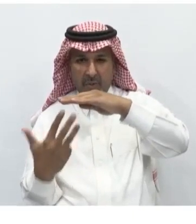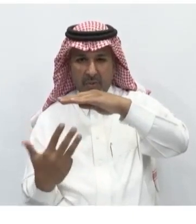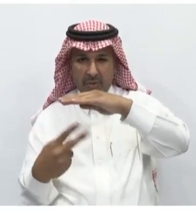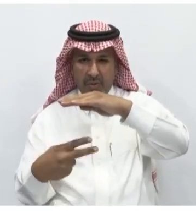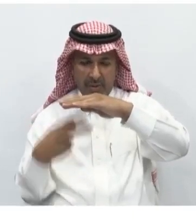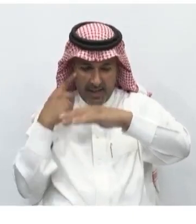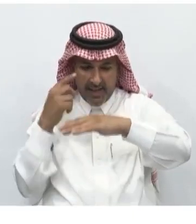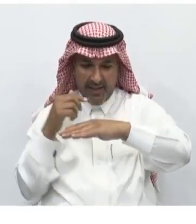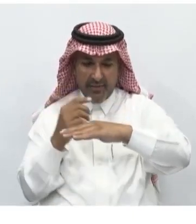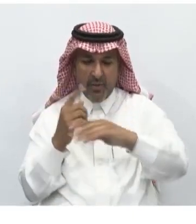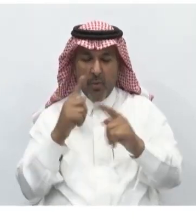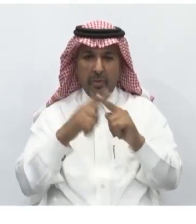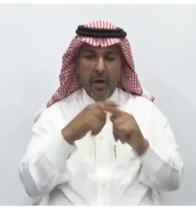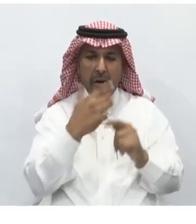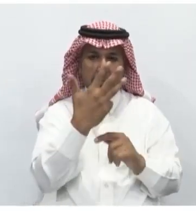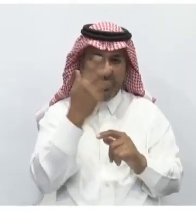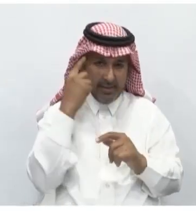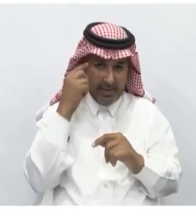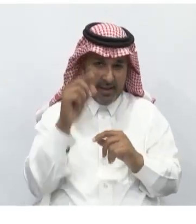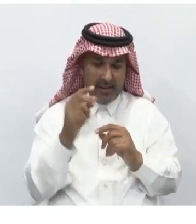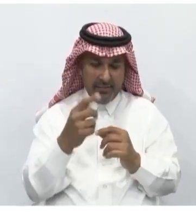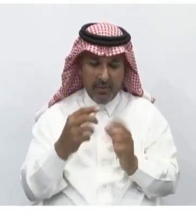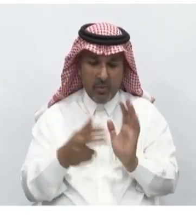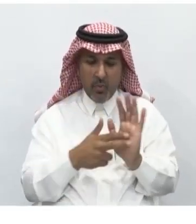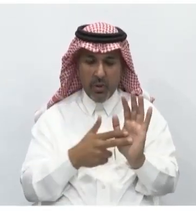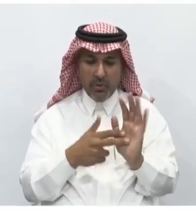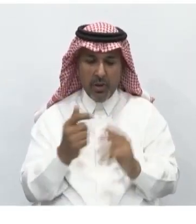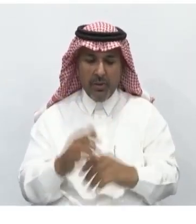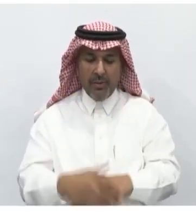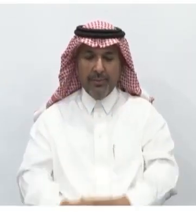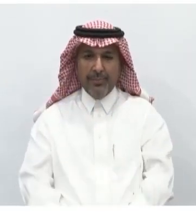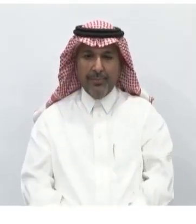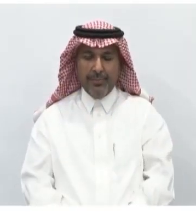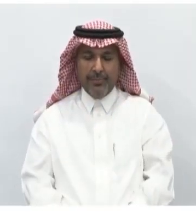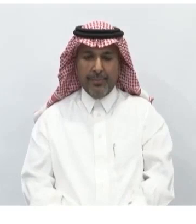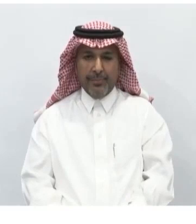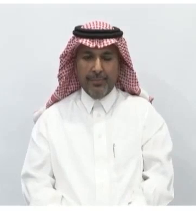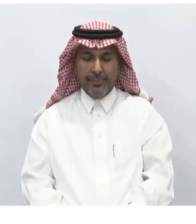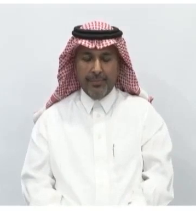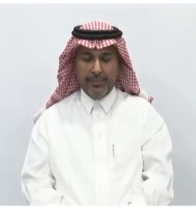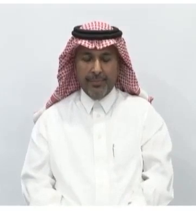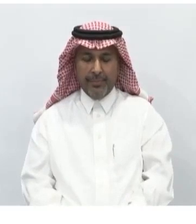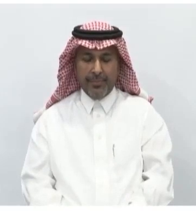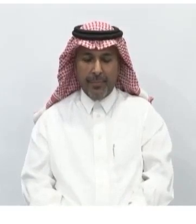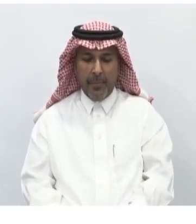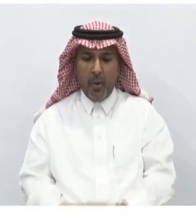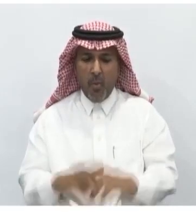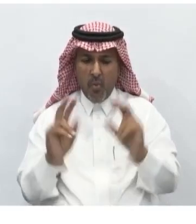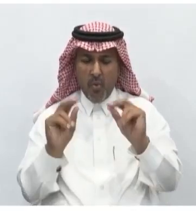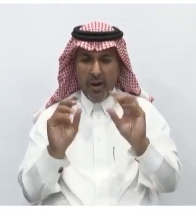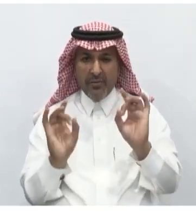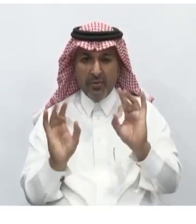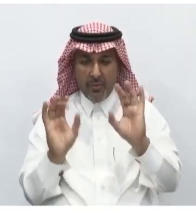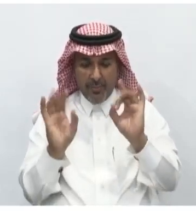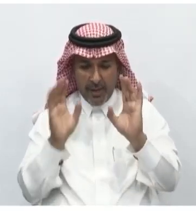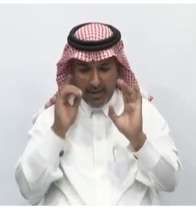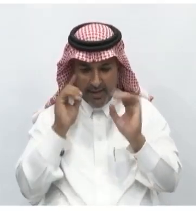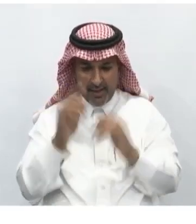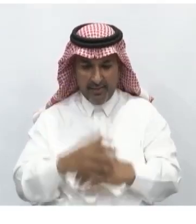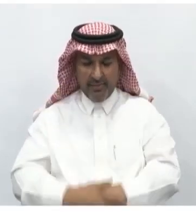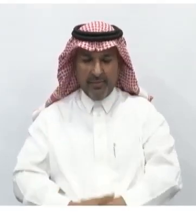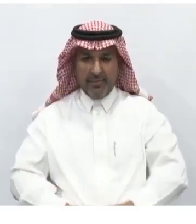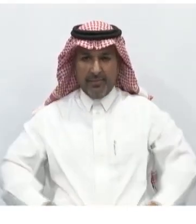فلذلك نقلب الكسر سيعطيني هنا سنكتب الـ 129 الكتلة المولية للمركب